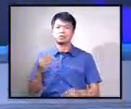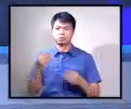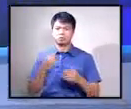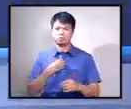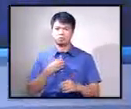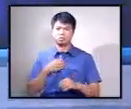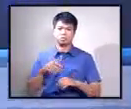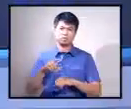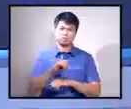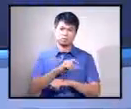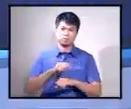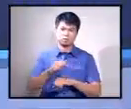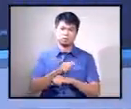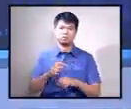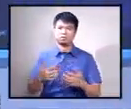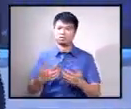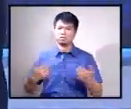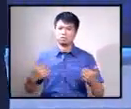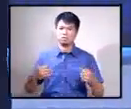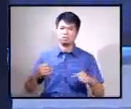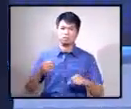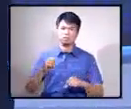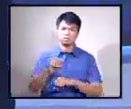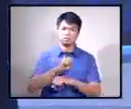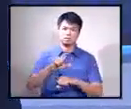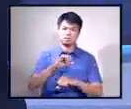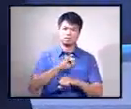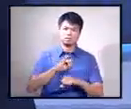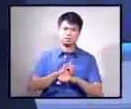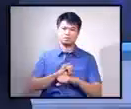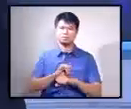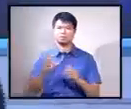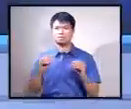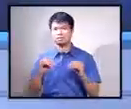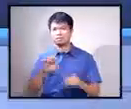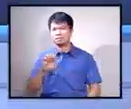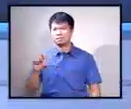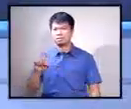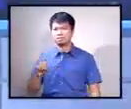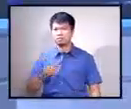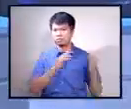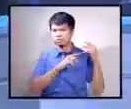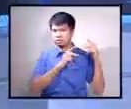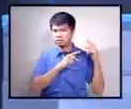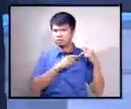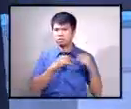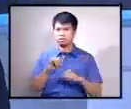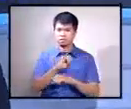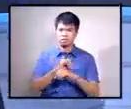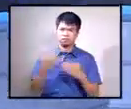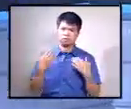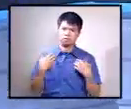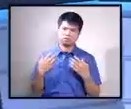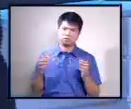Spratlys. Hiwalay ang Spratlys dispute sa usapin ng ating EEZ. Katunayan po, yung Pag-asa Island kung saan meron tayong maliit na komunidad